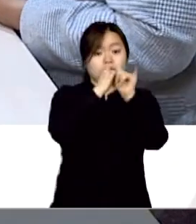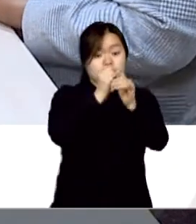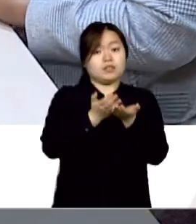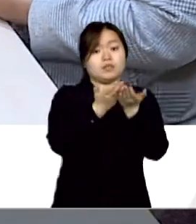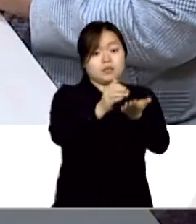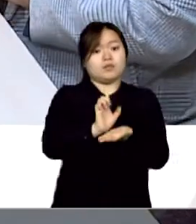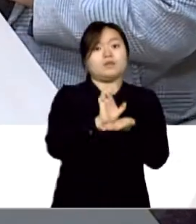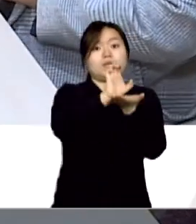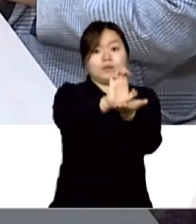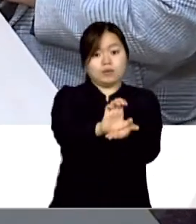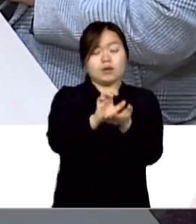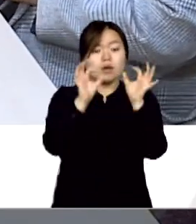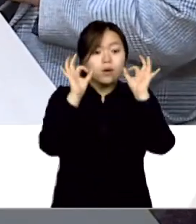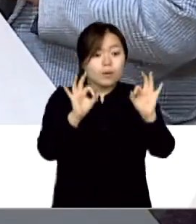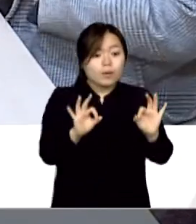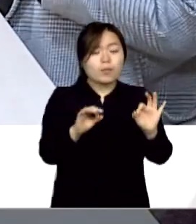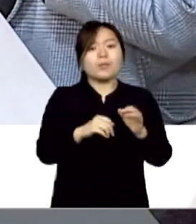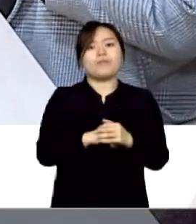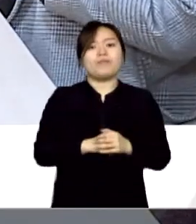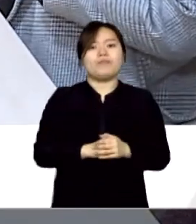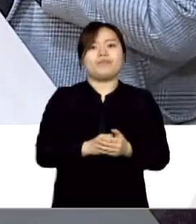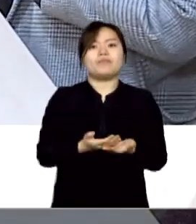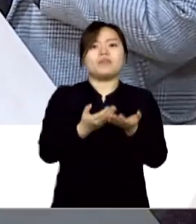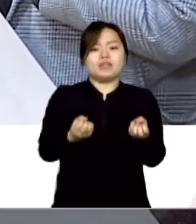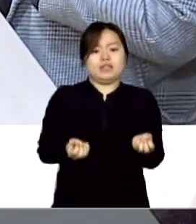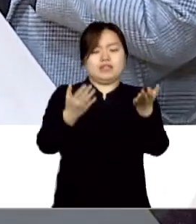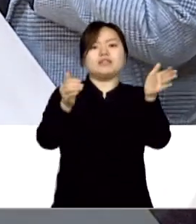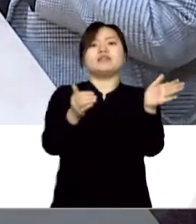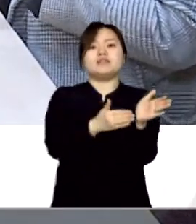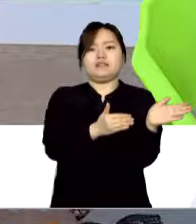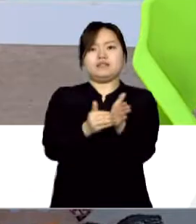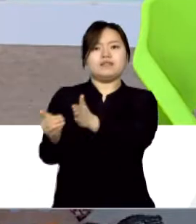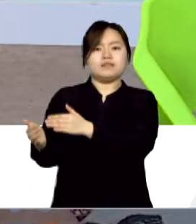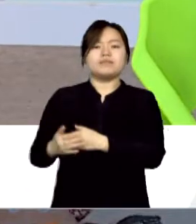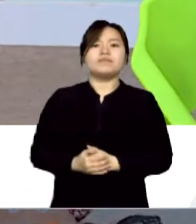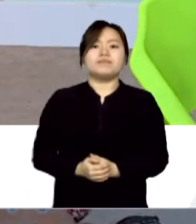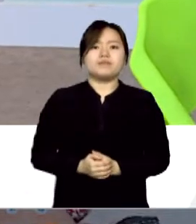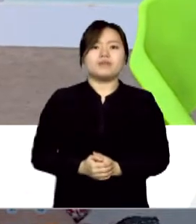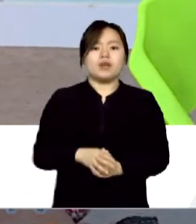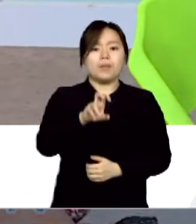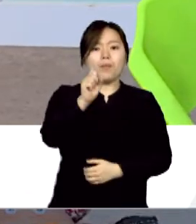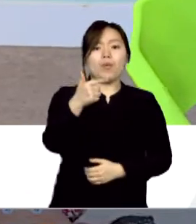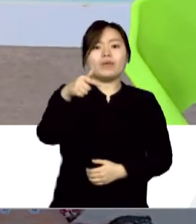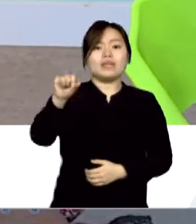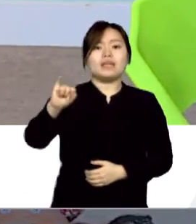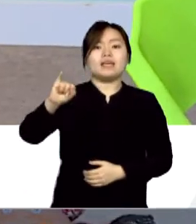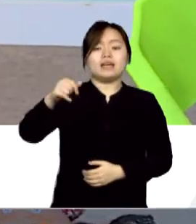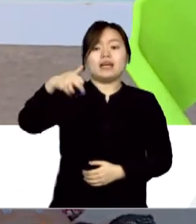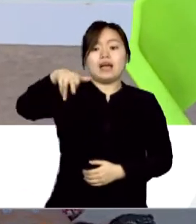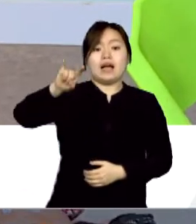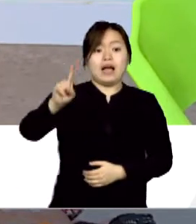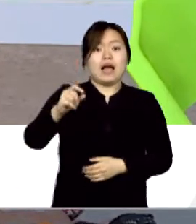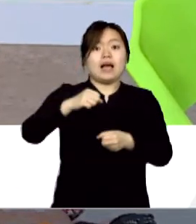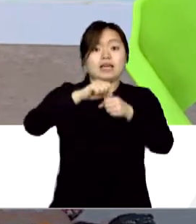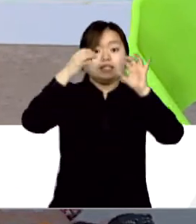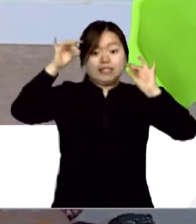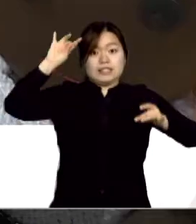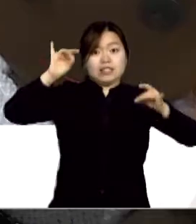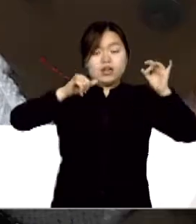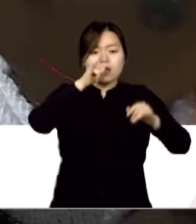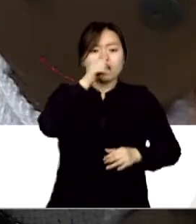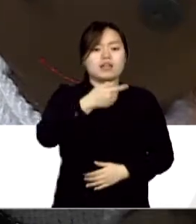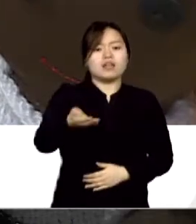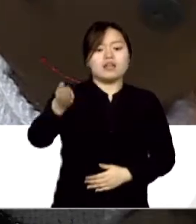이날 위촉장 수여식과 모니카 인형 증정식이 진행됐습니다. 모니카 인형은 다양성에 대해 인식할 수